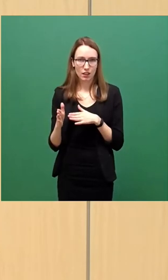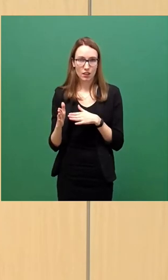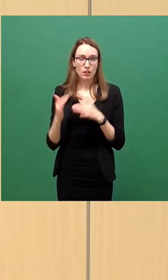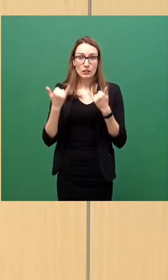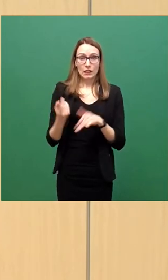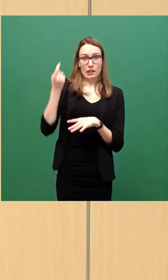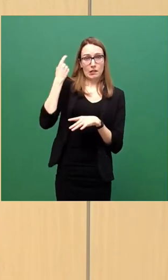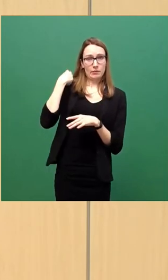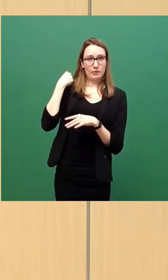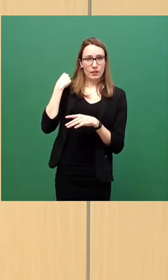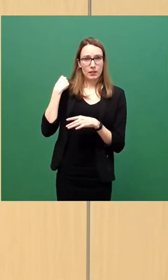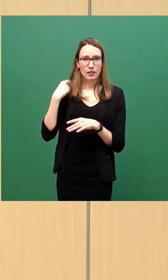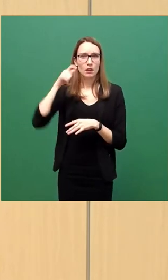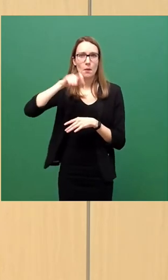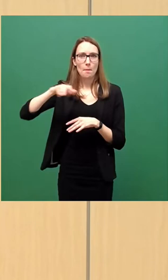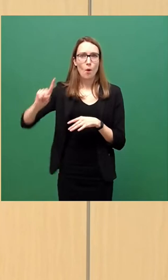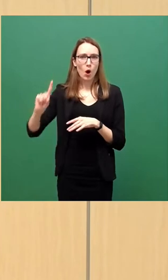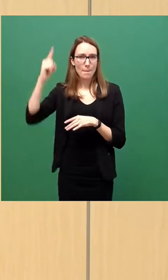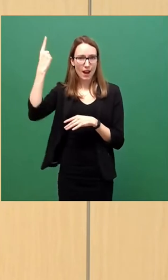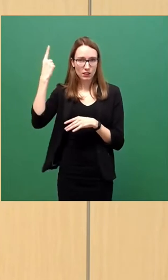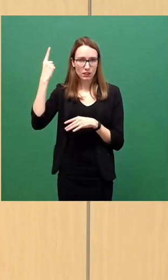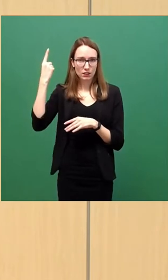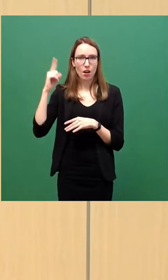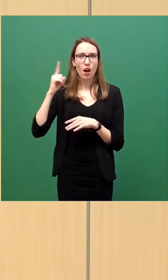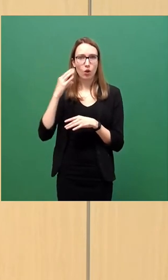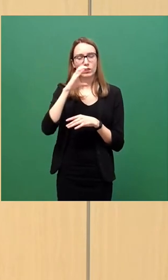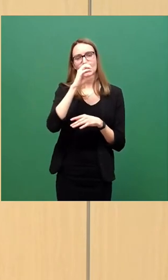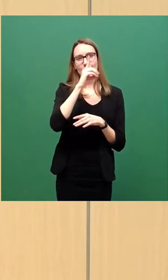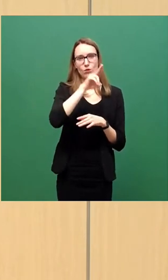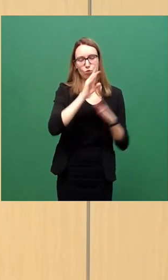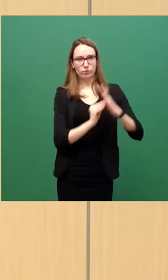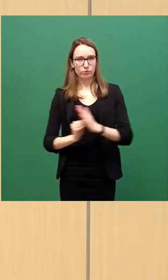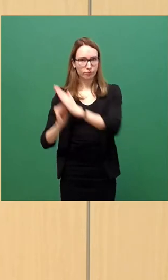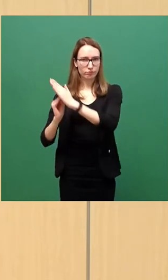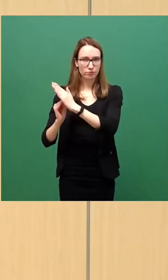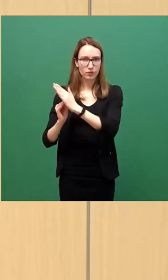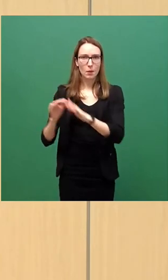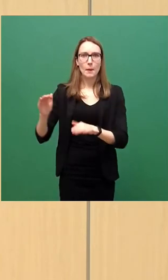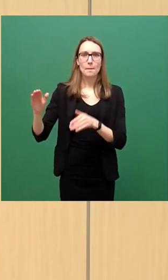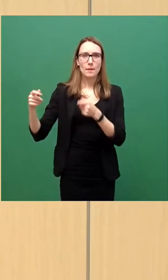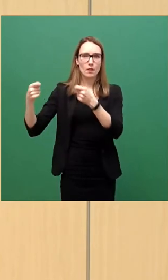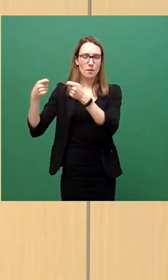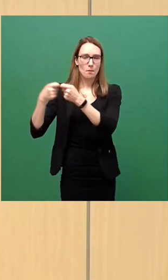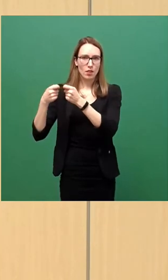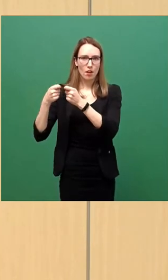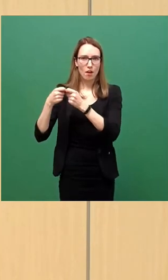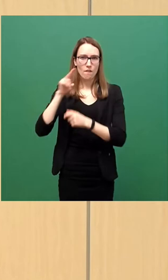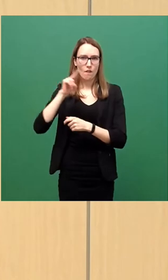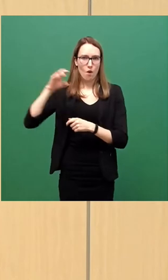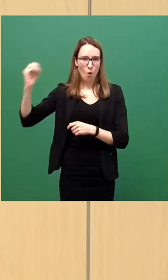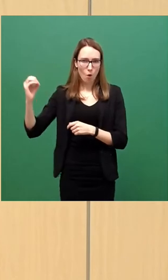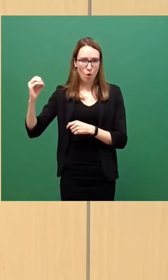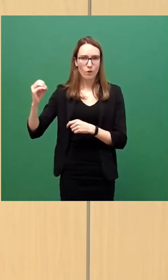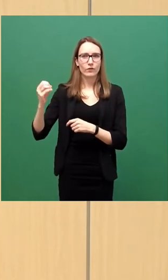der Bürgermeister, durch Hilfe auch der CDU, bei unserem Partner VVO und haben eine Tariferhöhung durchgesetzt.